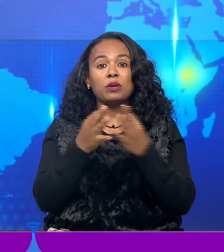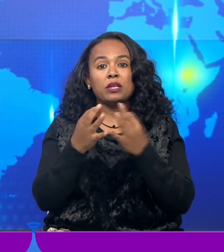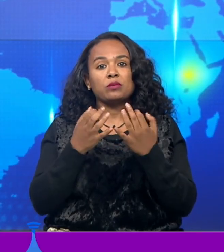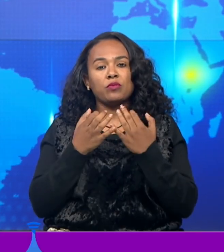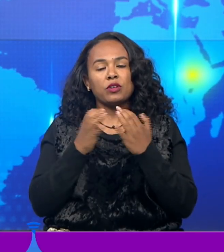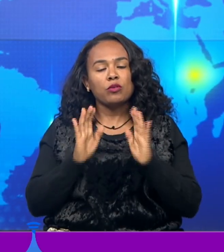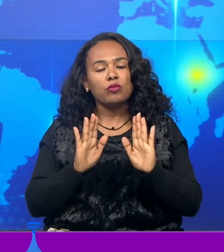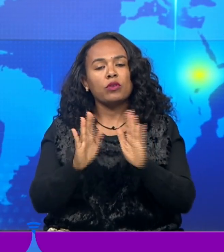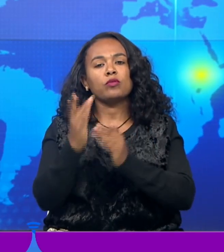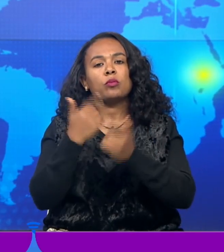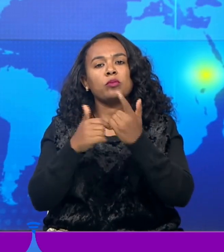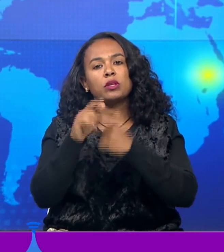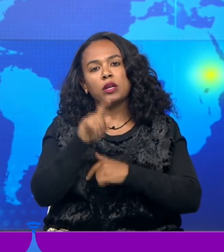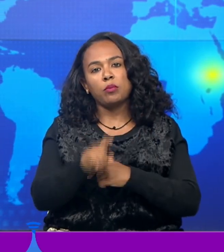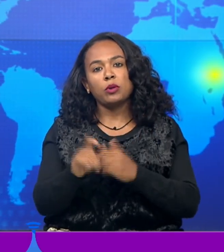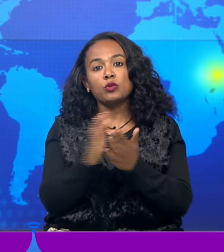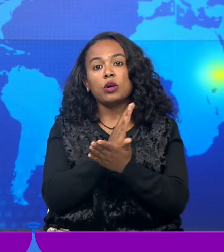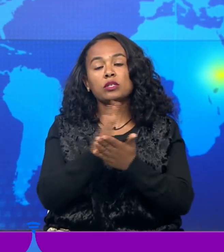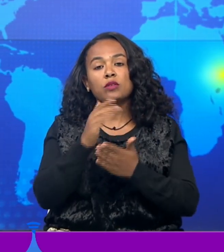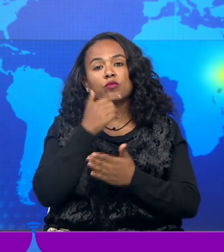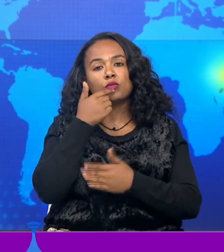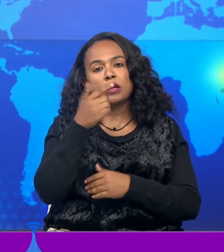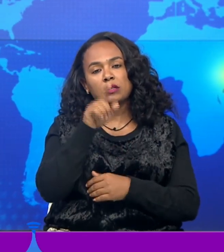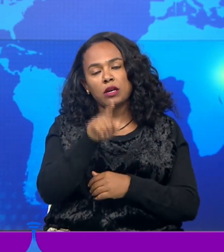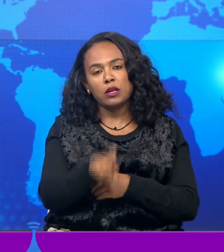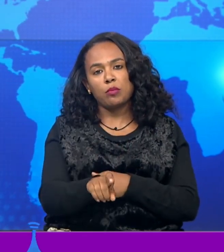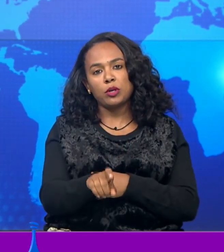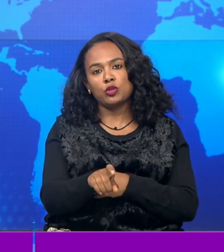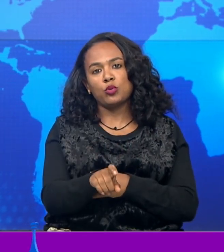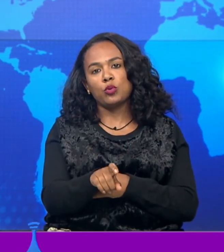ገፍተው መምጣት አለባቸው፣ አሳትፉን ማለት አለባቸው።